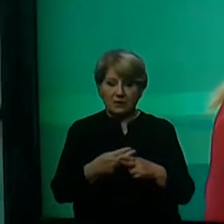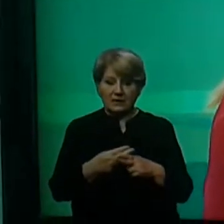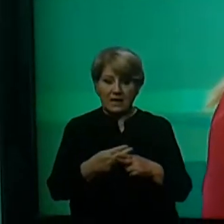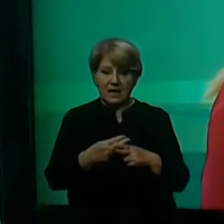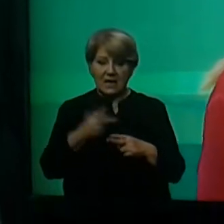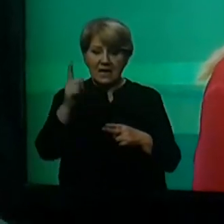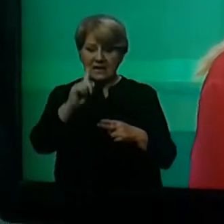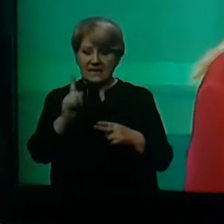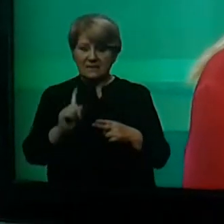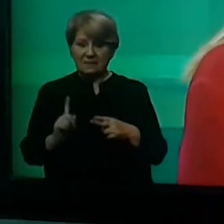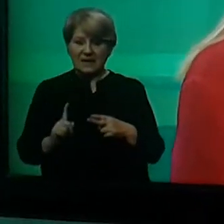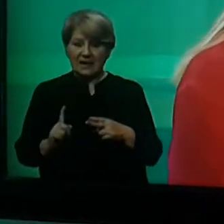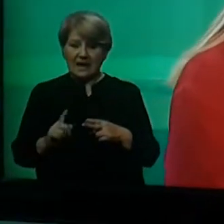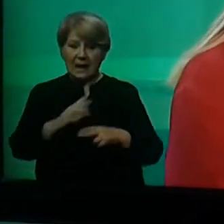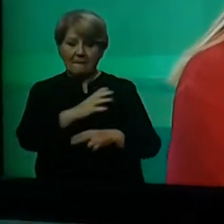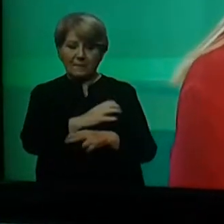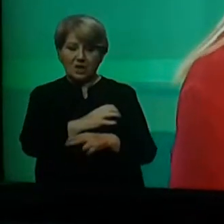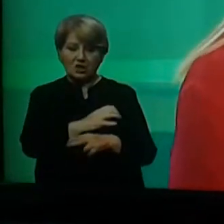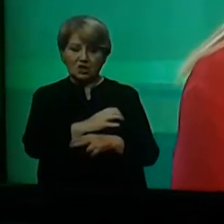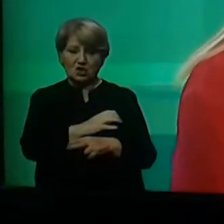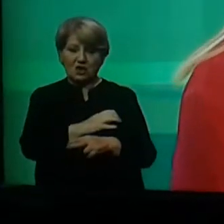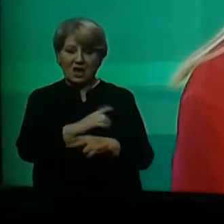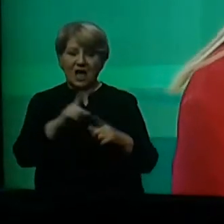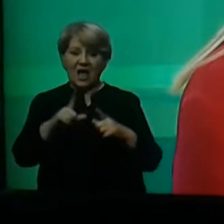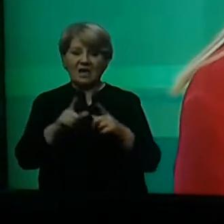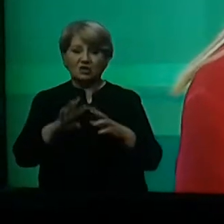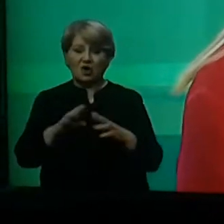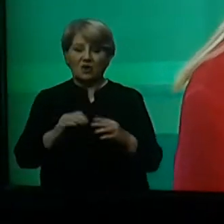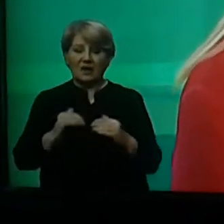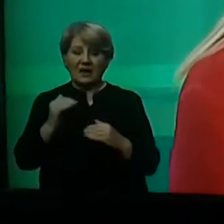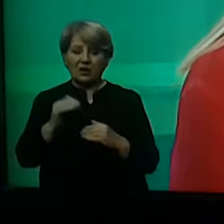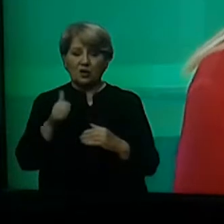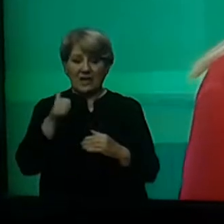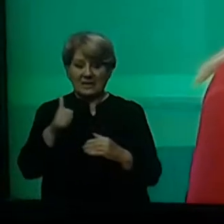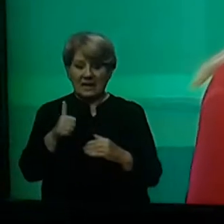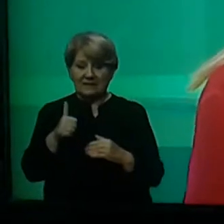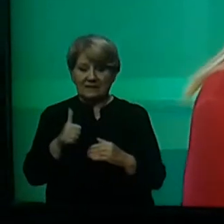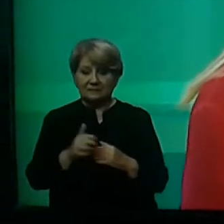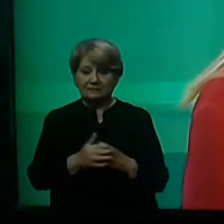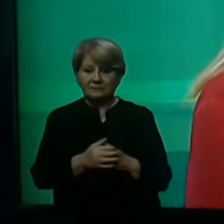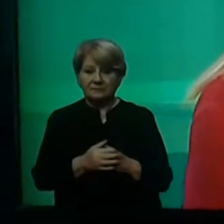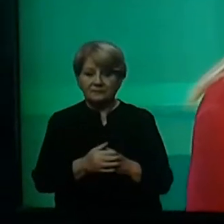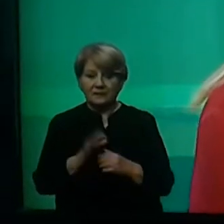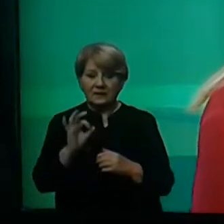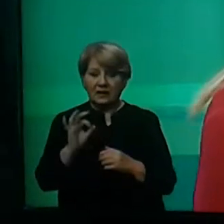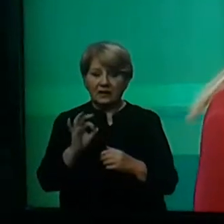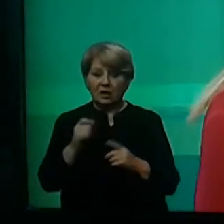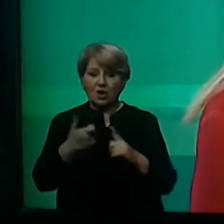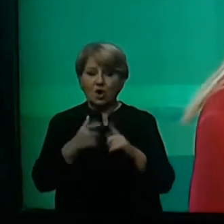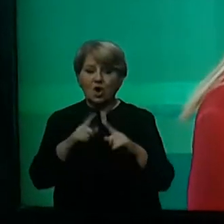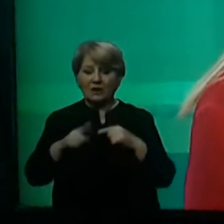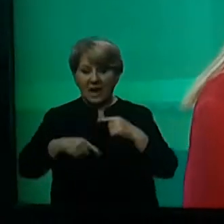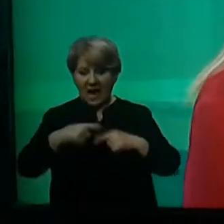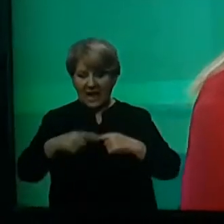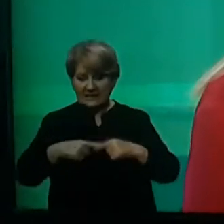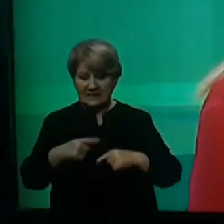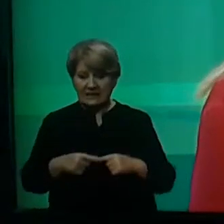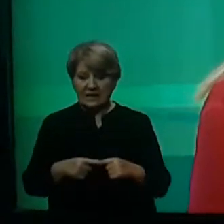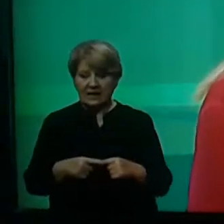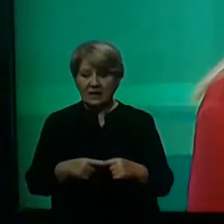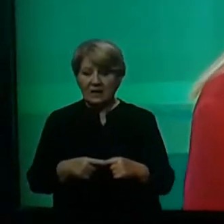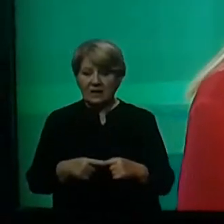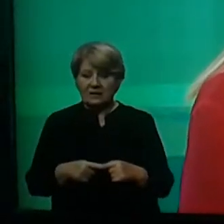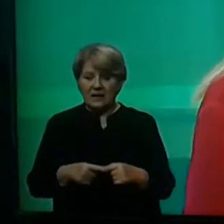Spinalna mišićna atrofija ima više stupnjeva, najgora je tip 1 ili možda još tip 0 kongenitalna forma,